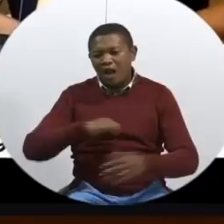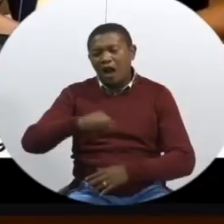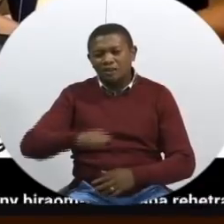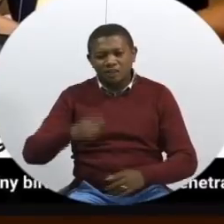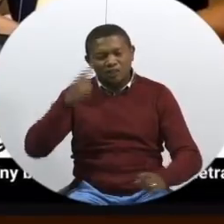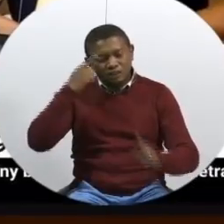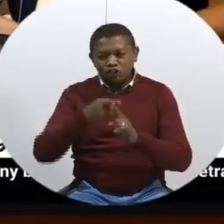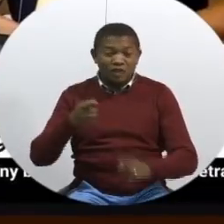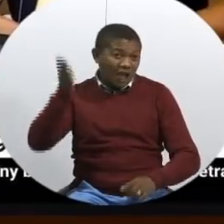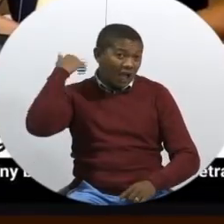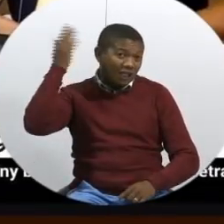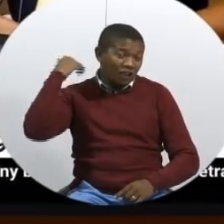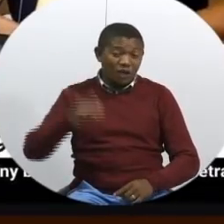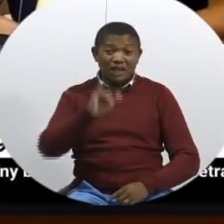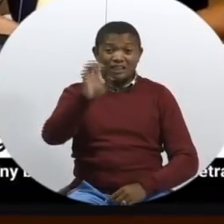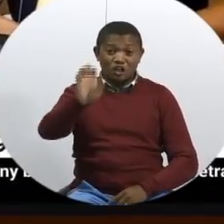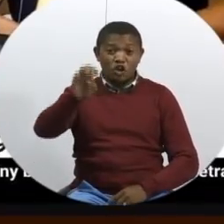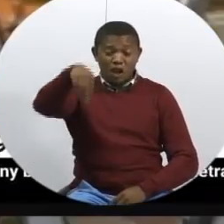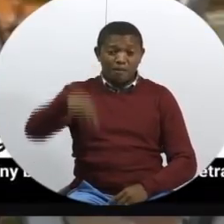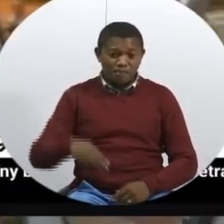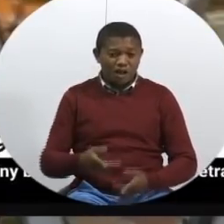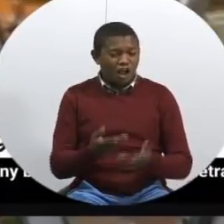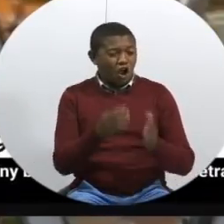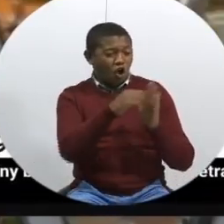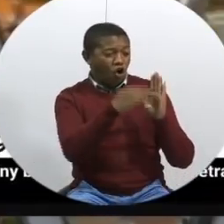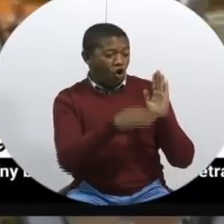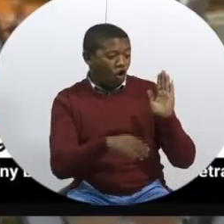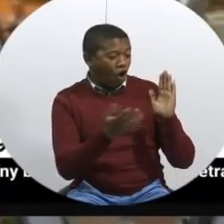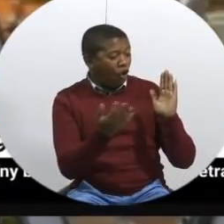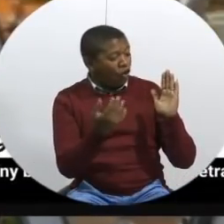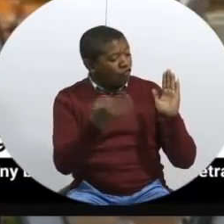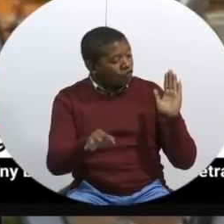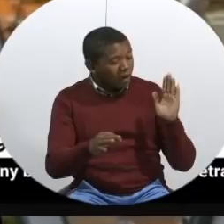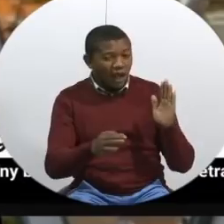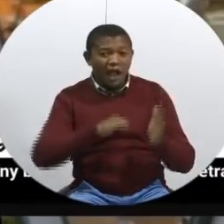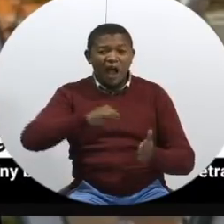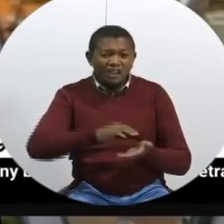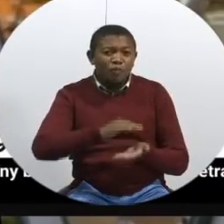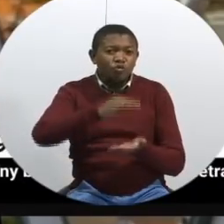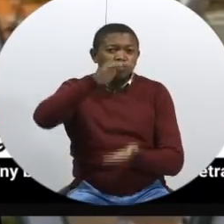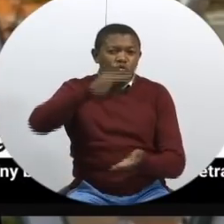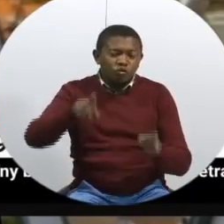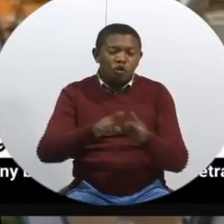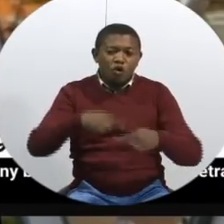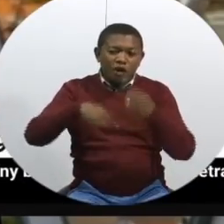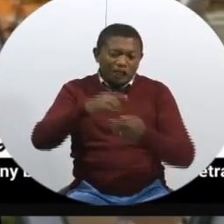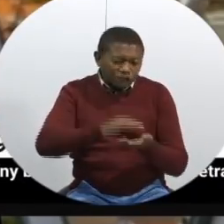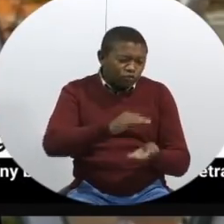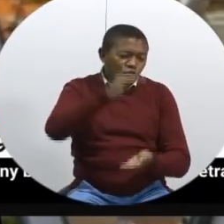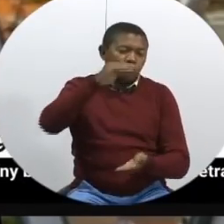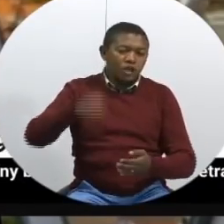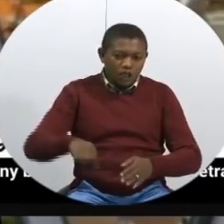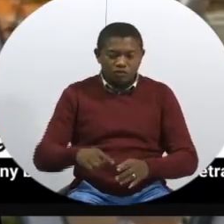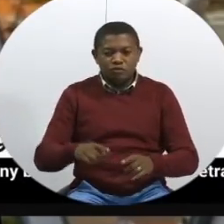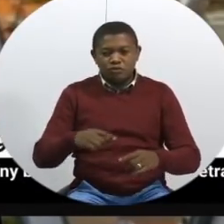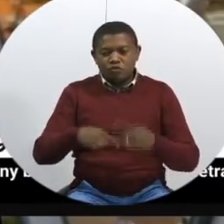moa hatramin'izay raha nametraka ny UM dia hoe ahoana ny hahafahana mampitombo ny asa, mampitombo ny industrie eto amintsika,